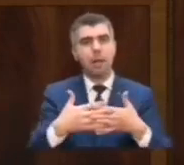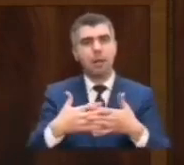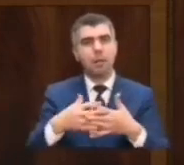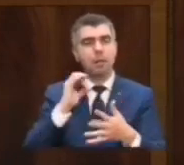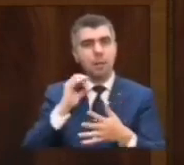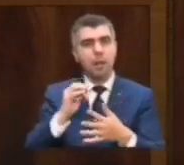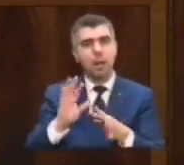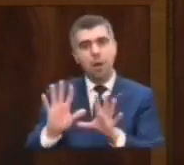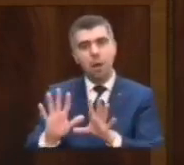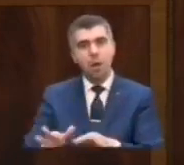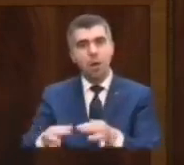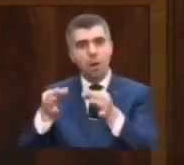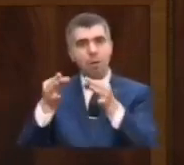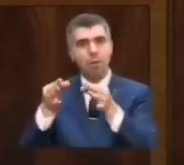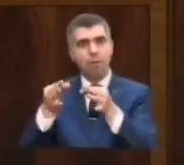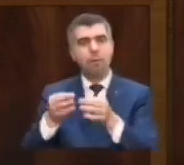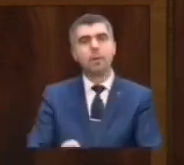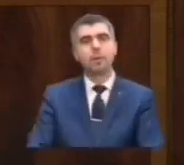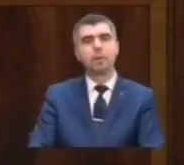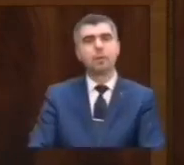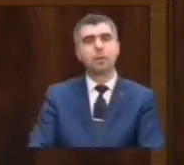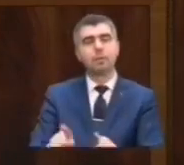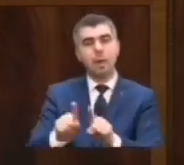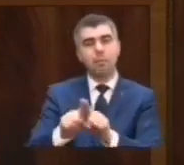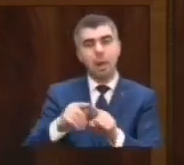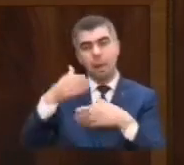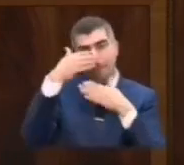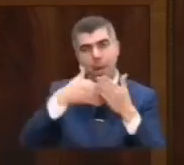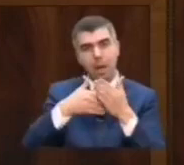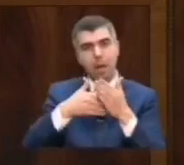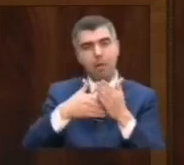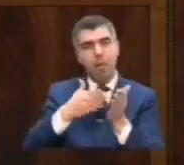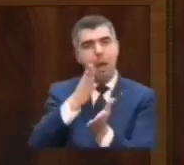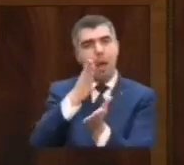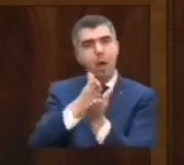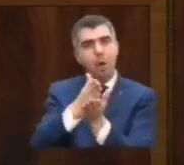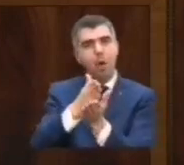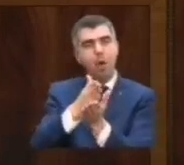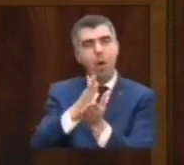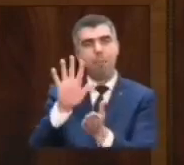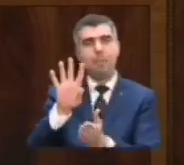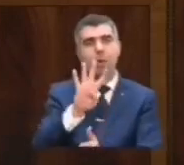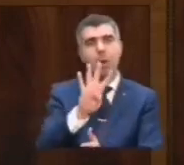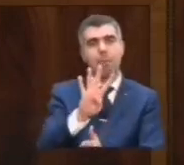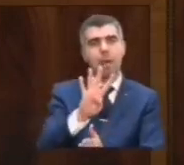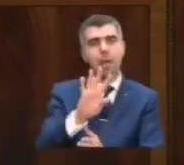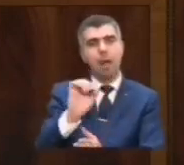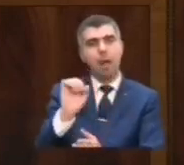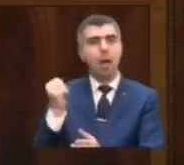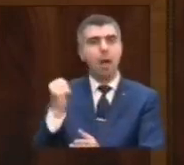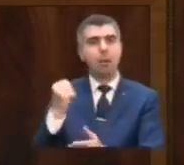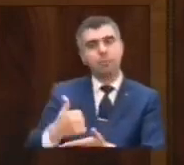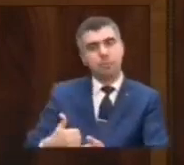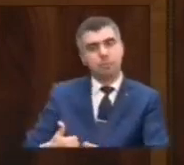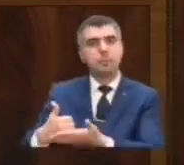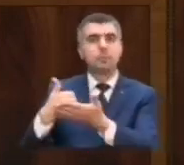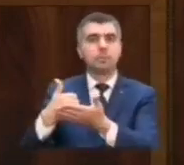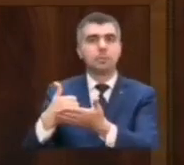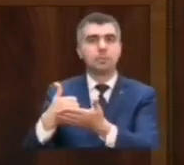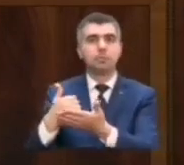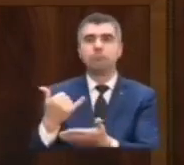اللي خرجت من الروندا ديالها ونصفت المغرب وطاتوا حقه 45 عام ونحن نعاني من هذا المشكل. اليوم جات